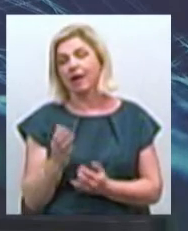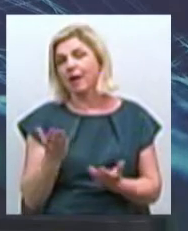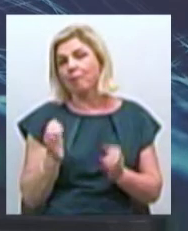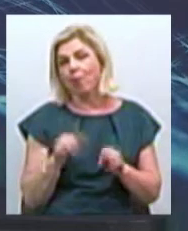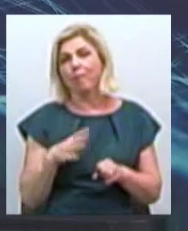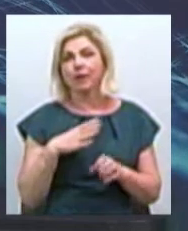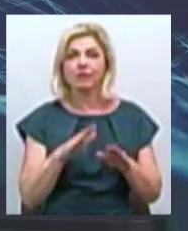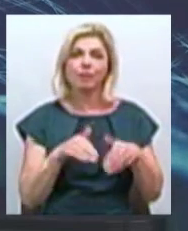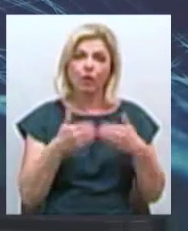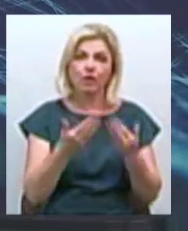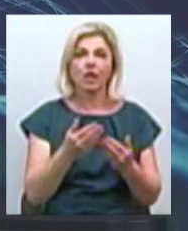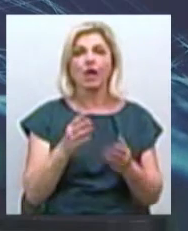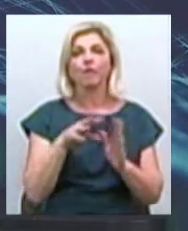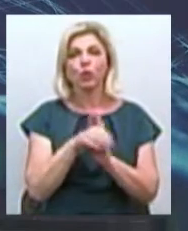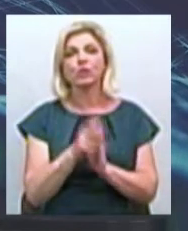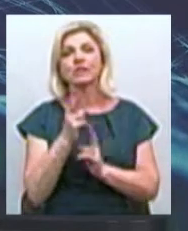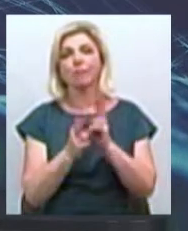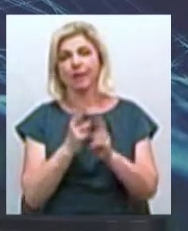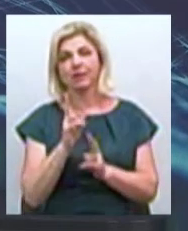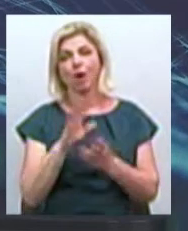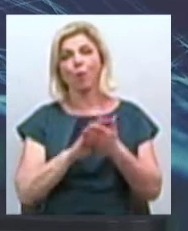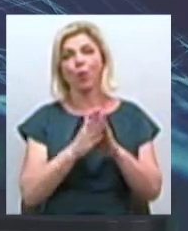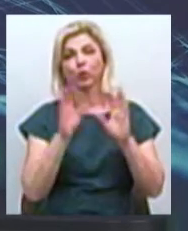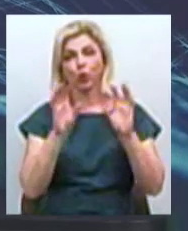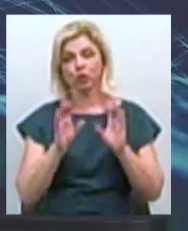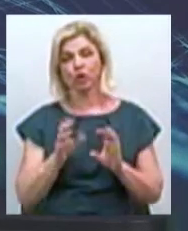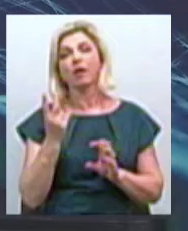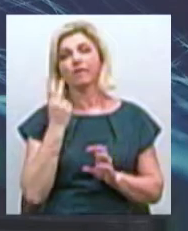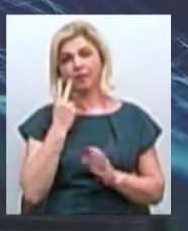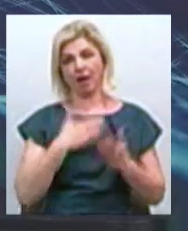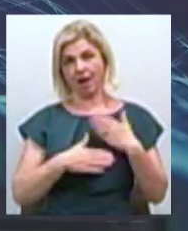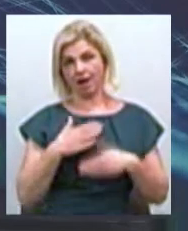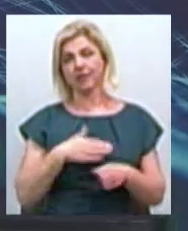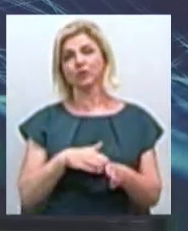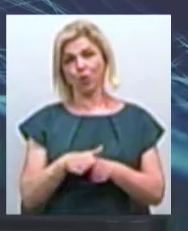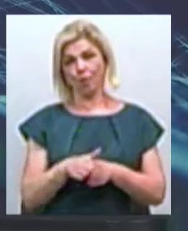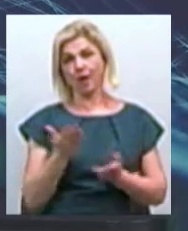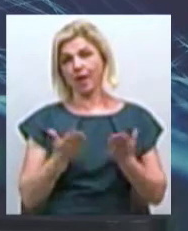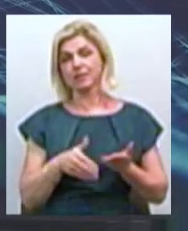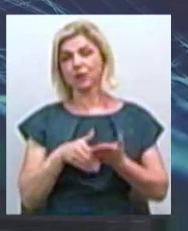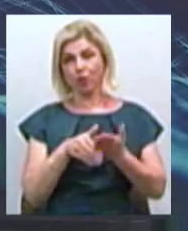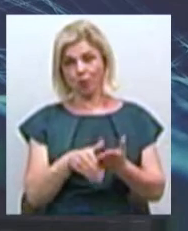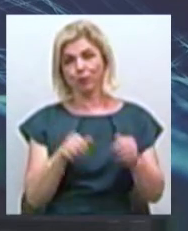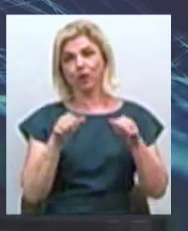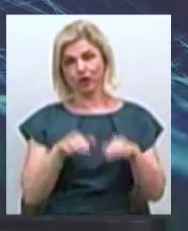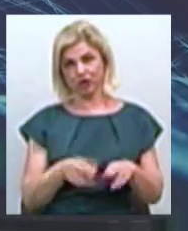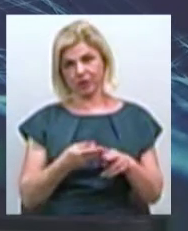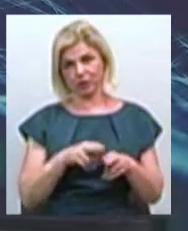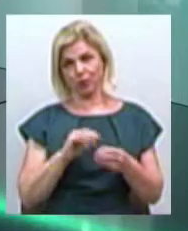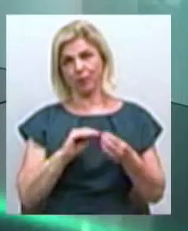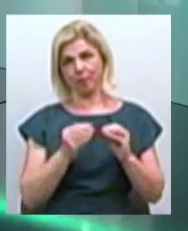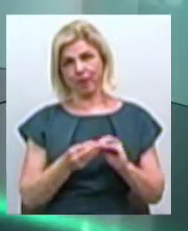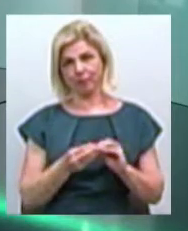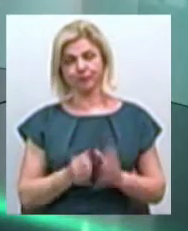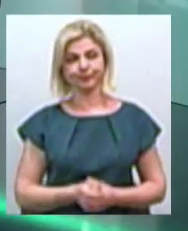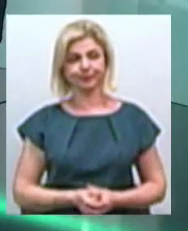вносити зміни до положення. Ми завжди це з радістю зробимо, якщо це допоможе вирішити цю проблемну питання. А